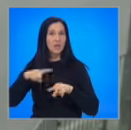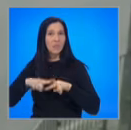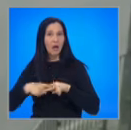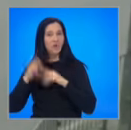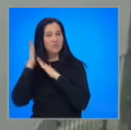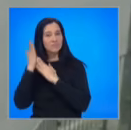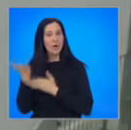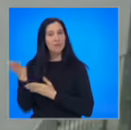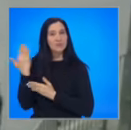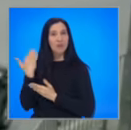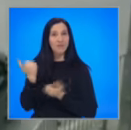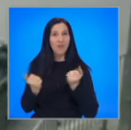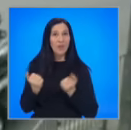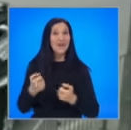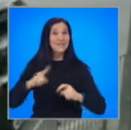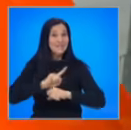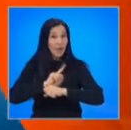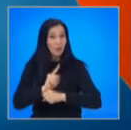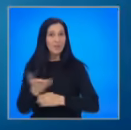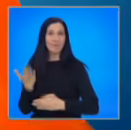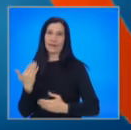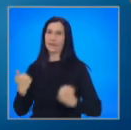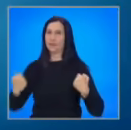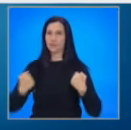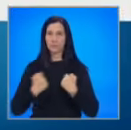заспал зад волана секунди преди сблъсъка.